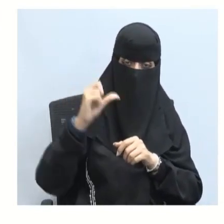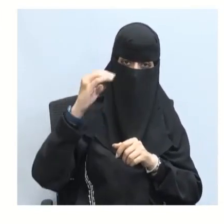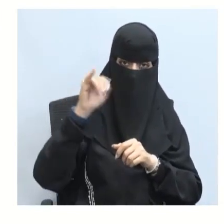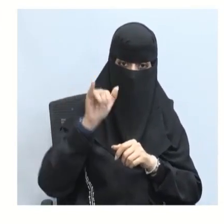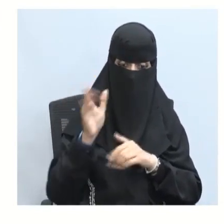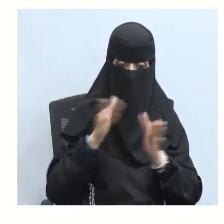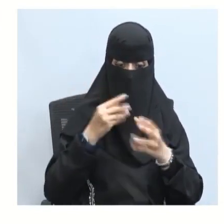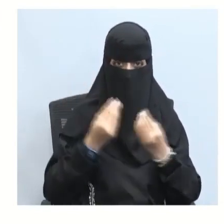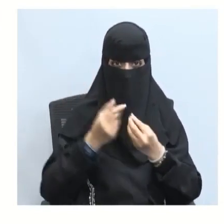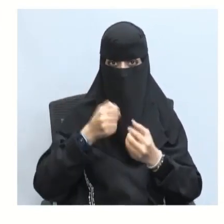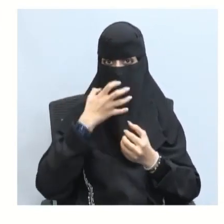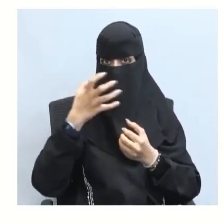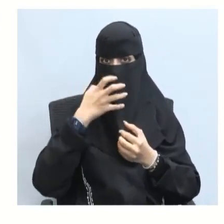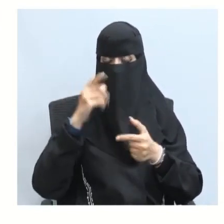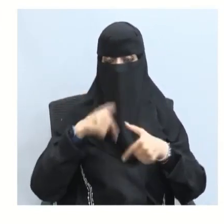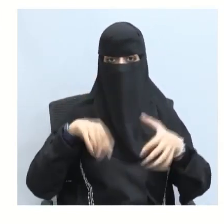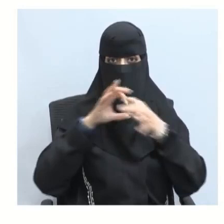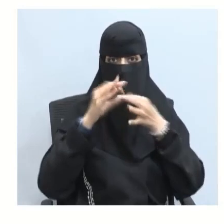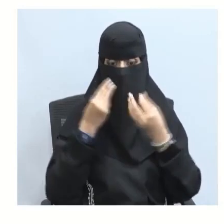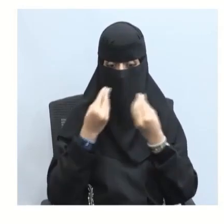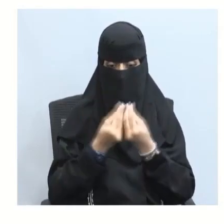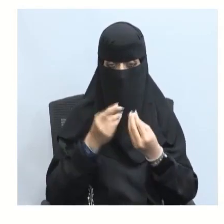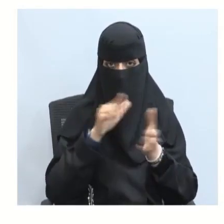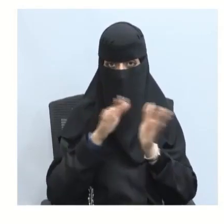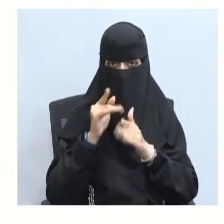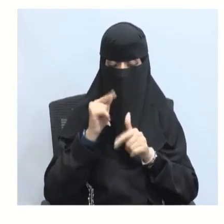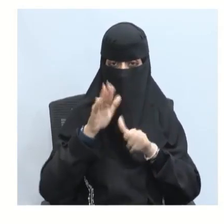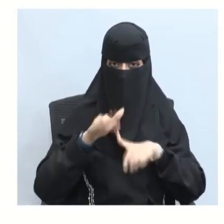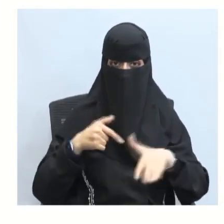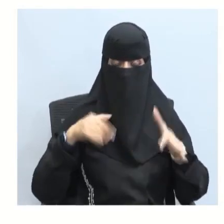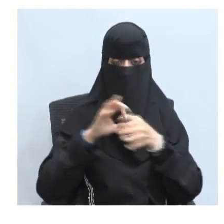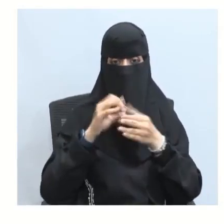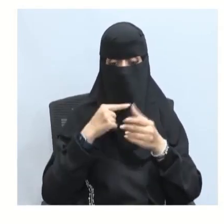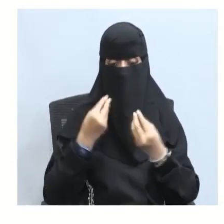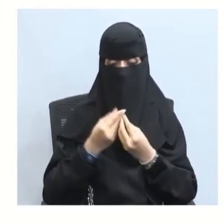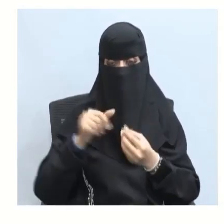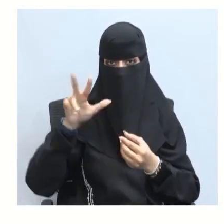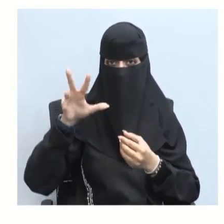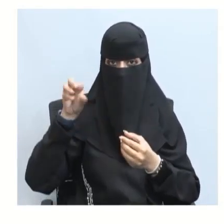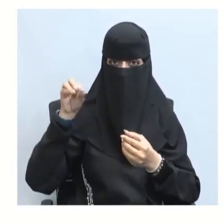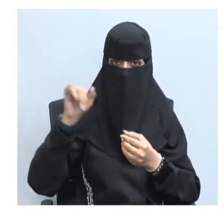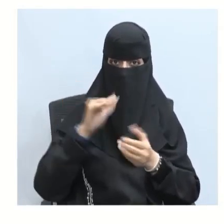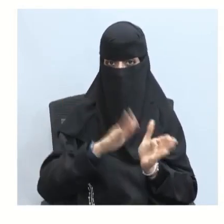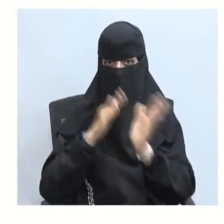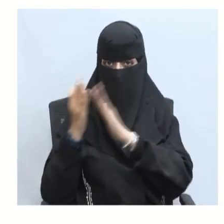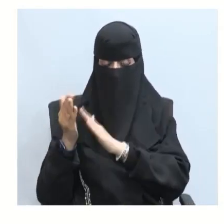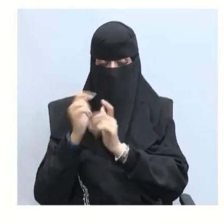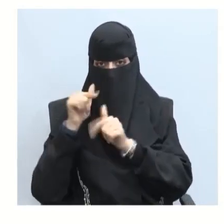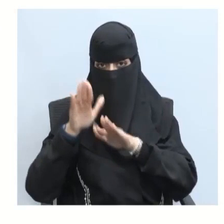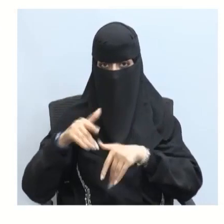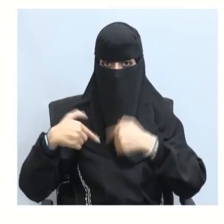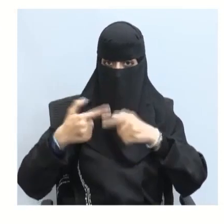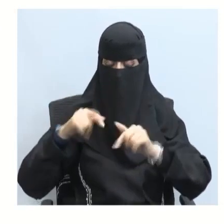مع الاكسجين لاحظ ارتباطه مع الاكسجين وهنا ارتبط الاكسجين مع الهيدروجين في الجهه المقابله ايضا